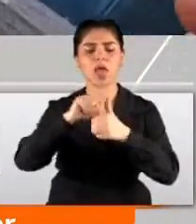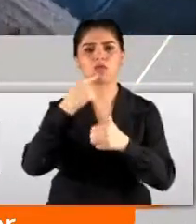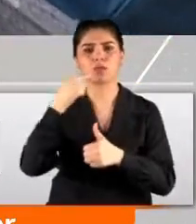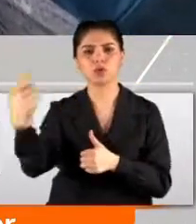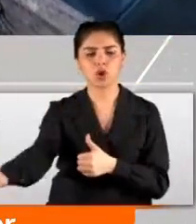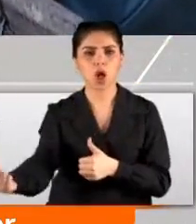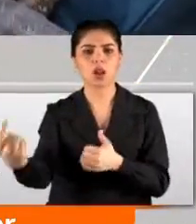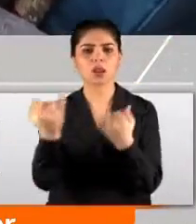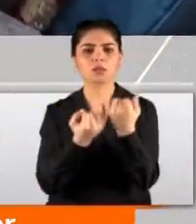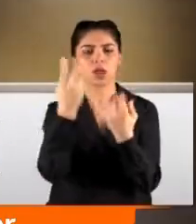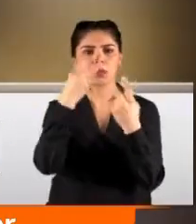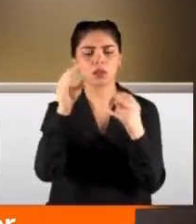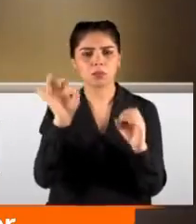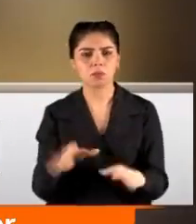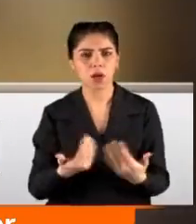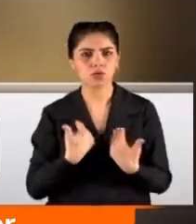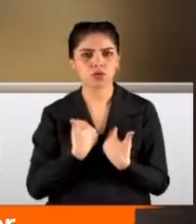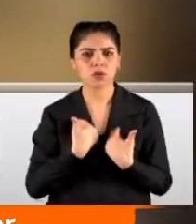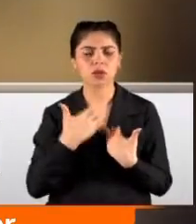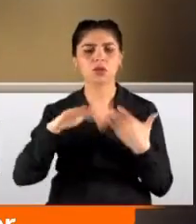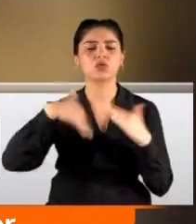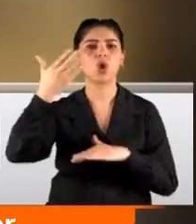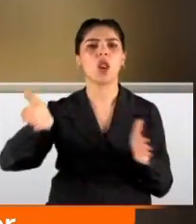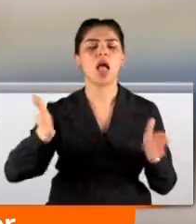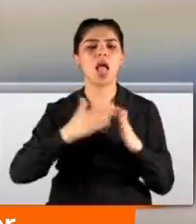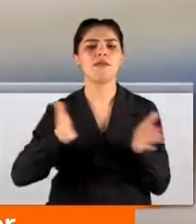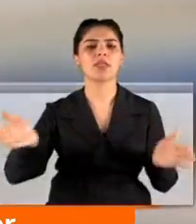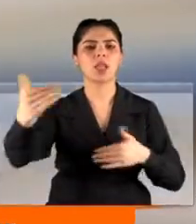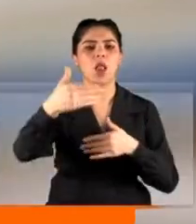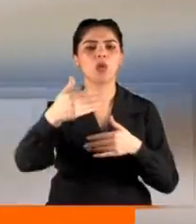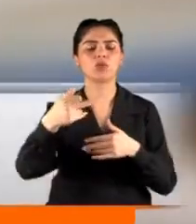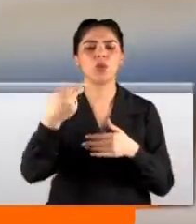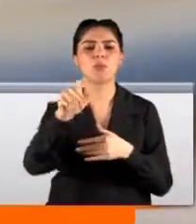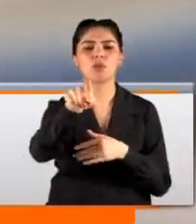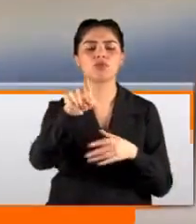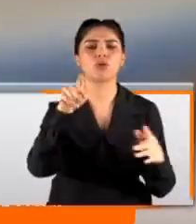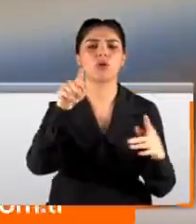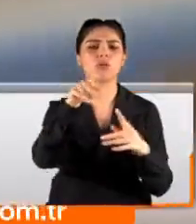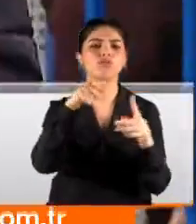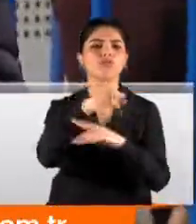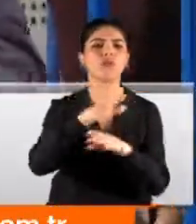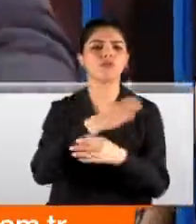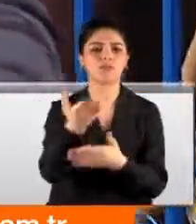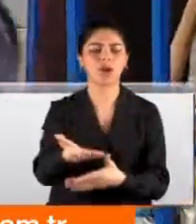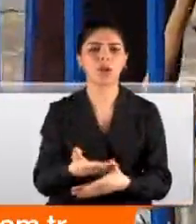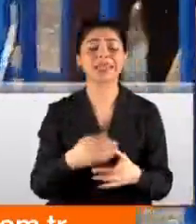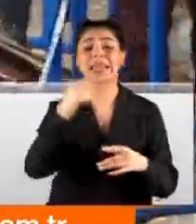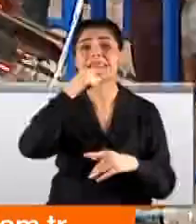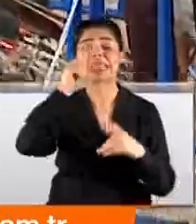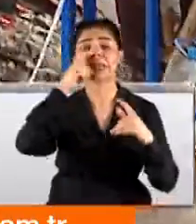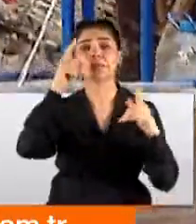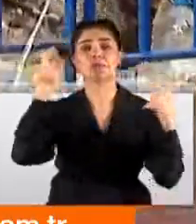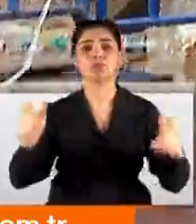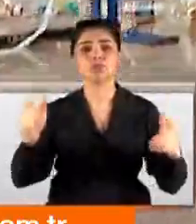söyledik. Kardeşlerim ağlamaya başladı. Sonra da evlerinin salonunda delikler açtı. Şuraya bak ya, hale bak. Zeytinburnu'nda